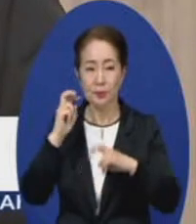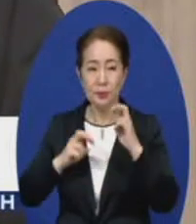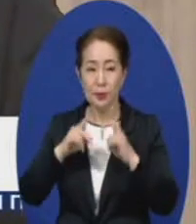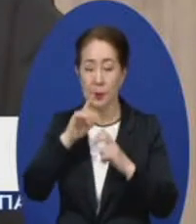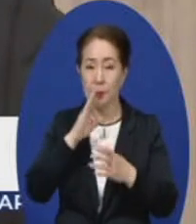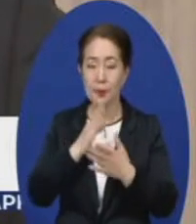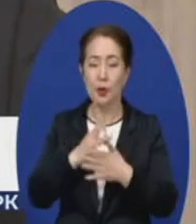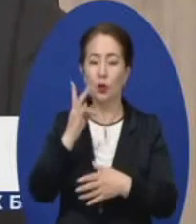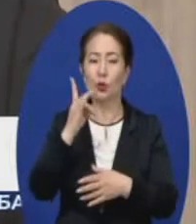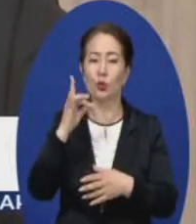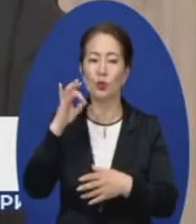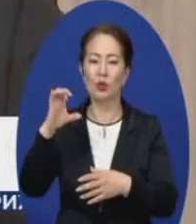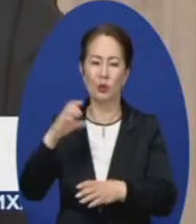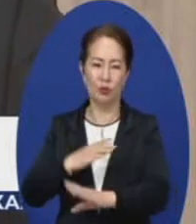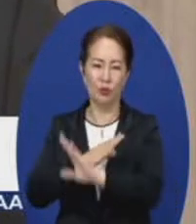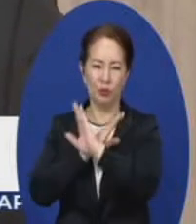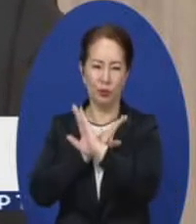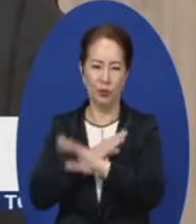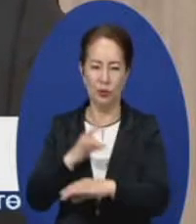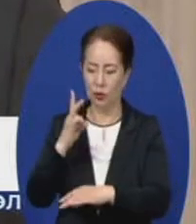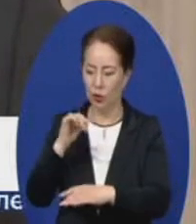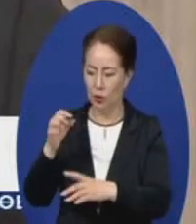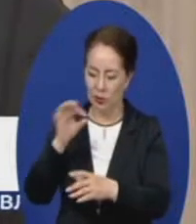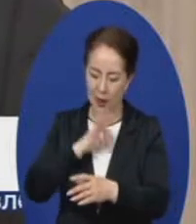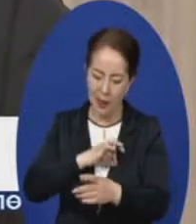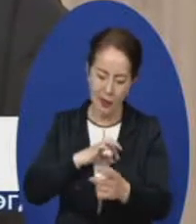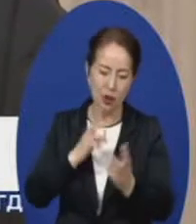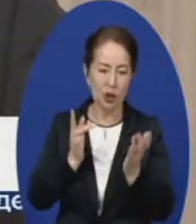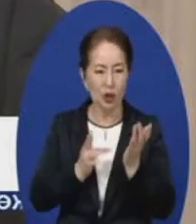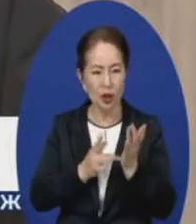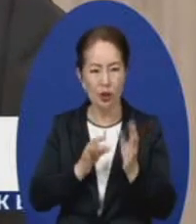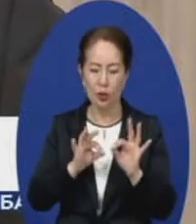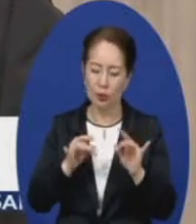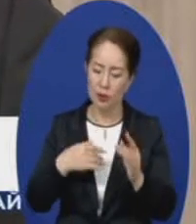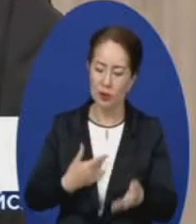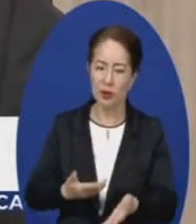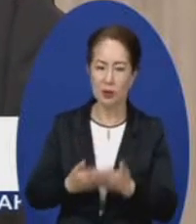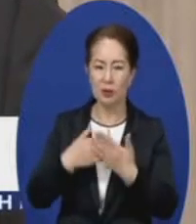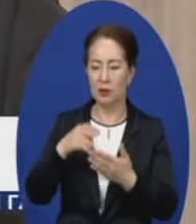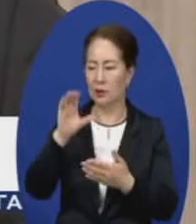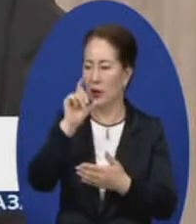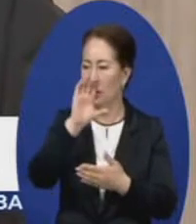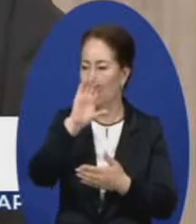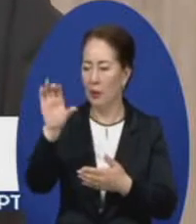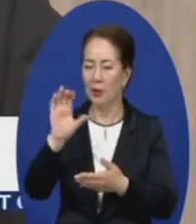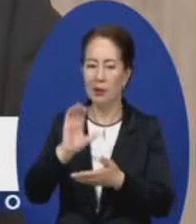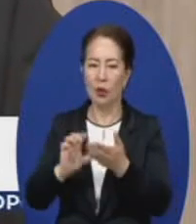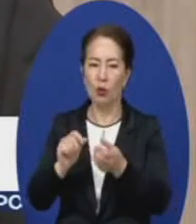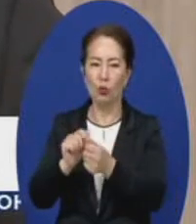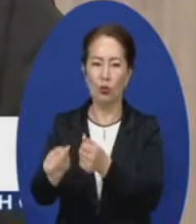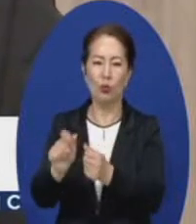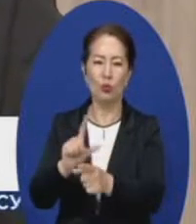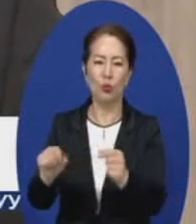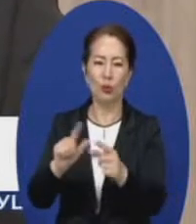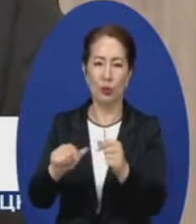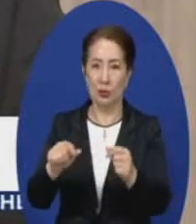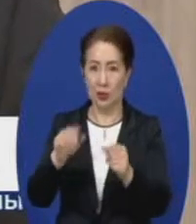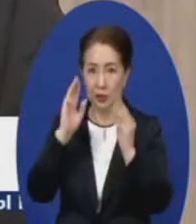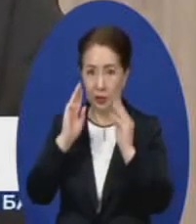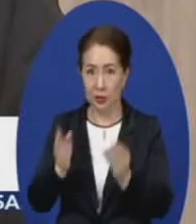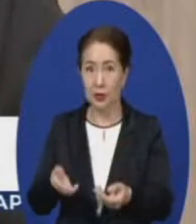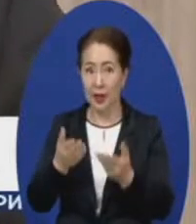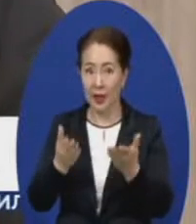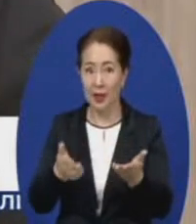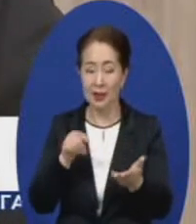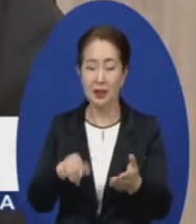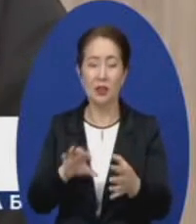үйлдвэрлэхэд нүүрсийг ашиглахгүй байх тухай, нүүрсийг ашиглах технологи болон энийг дэмжиж байгаа байгууллагыг санхүүжүүлэхгүй байх тухай шийдвэрүүд дэлхийн нийтэд гаргачихсан. Тэр энэтэй